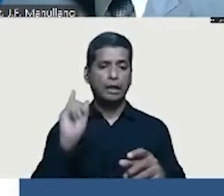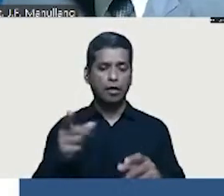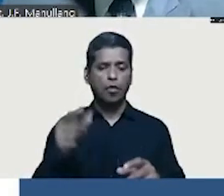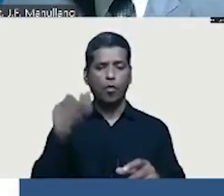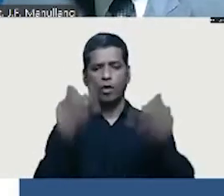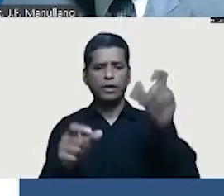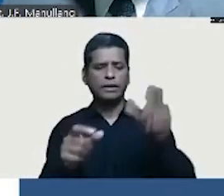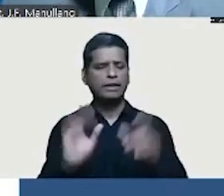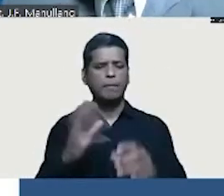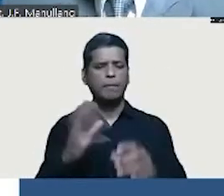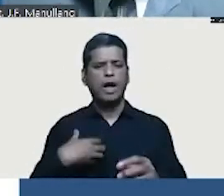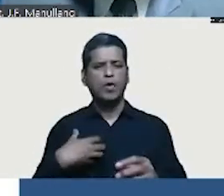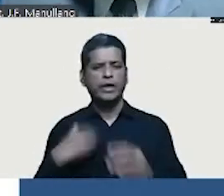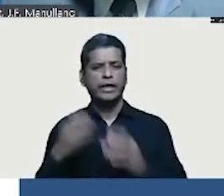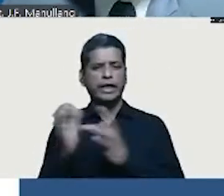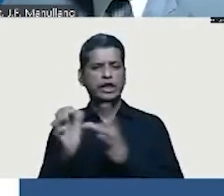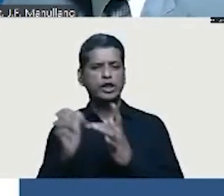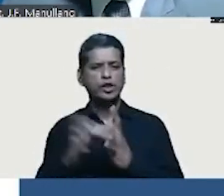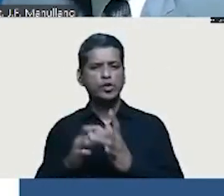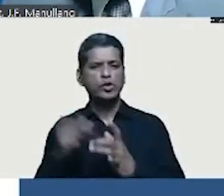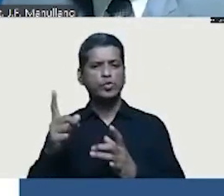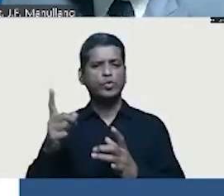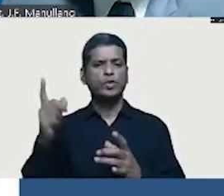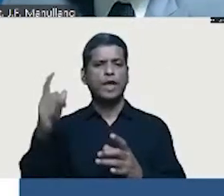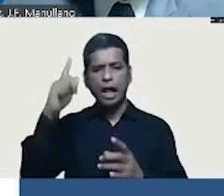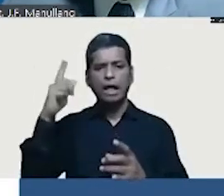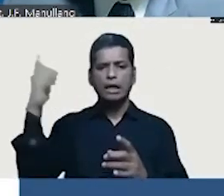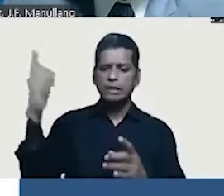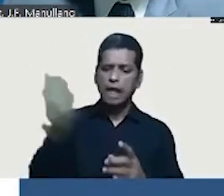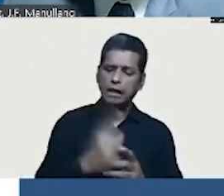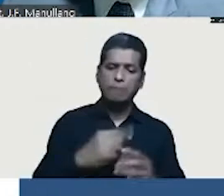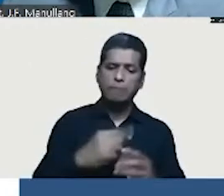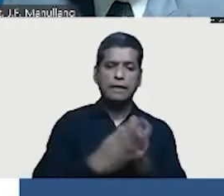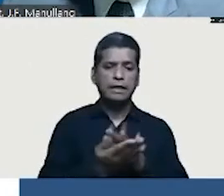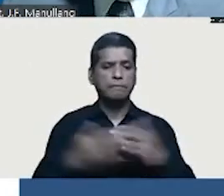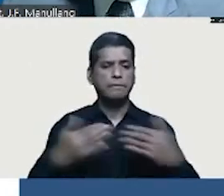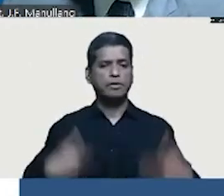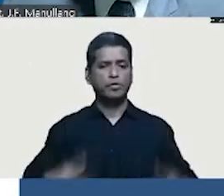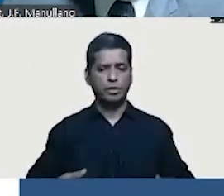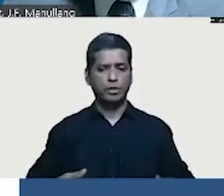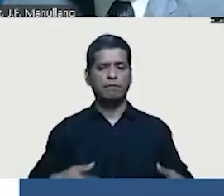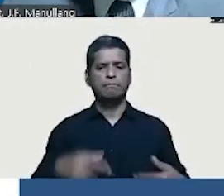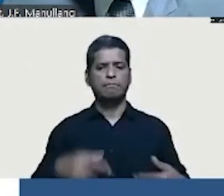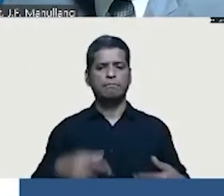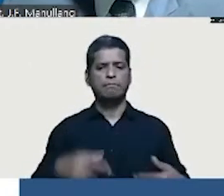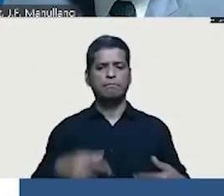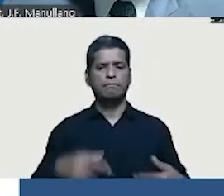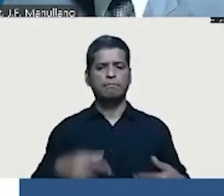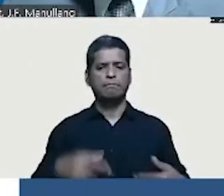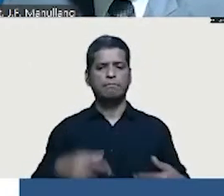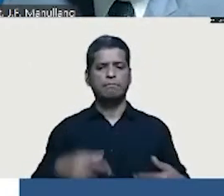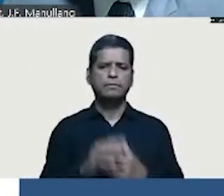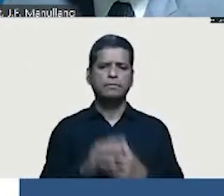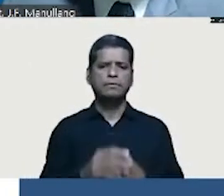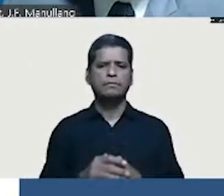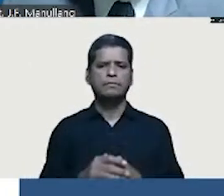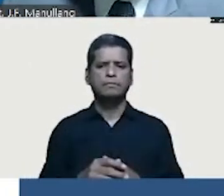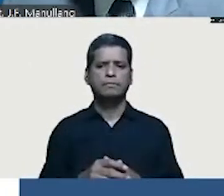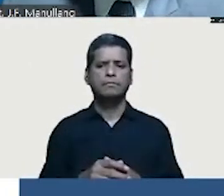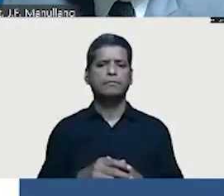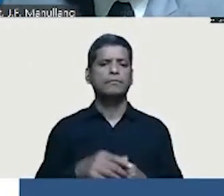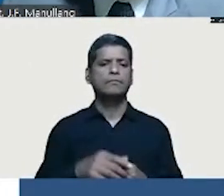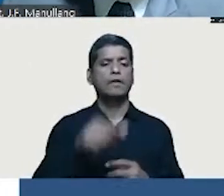yes itu bukan manusia kelihatannya seperti manusia dosen FISIP ya dan dari gejalan juga menyangkal pilihannya